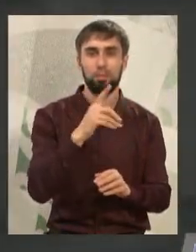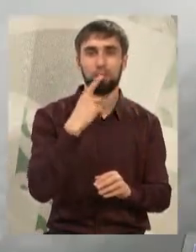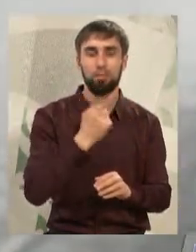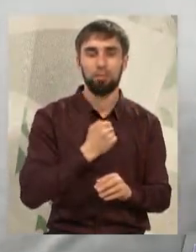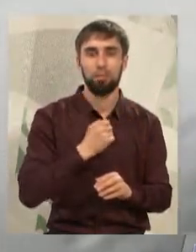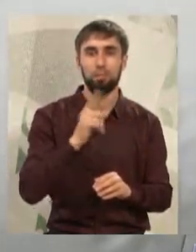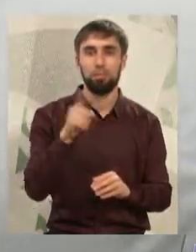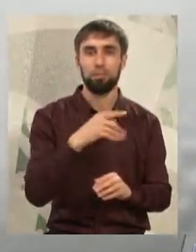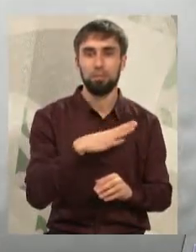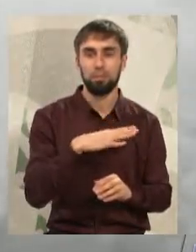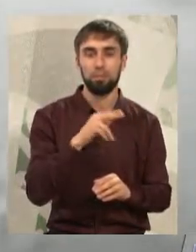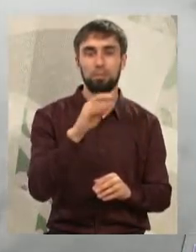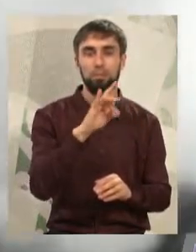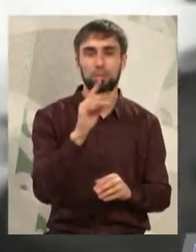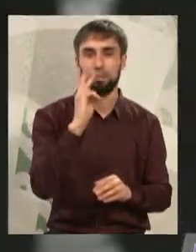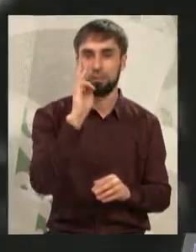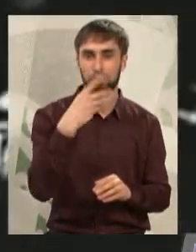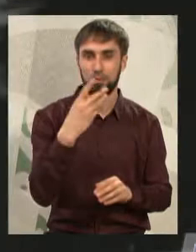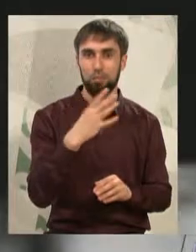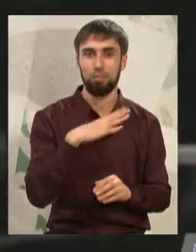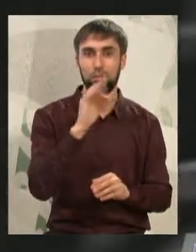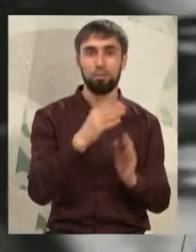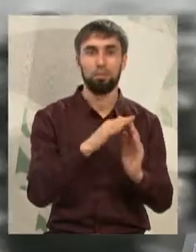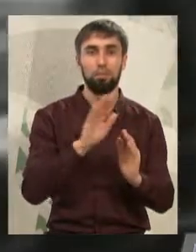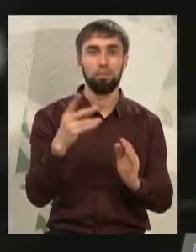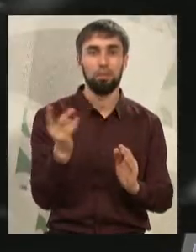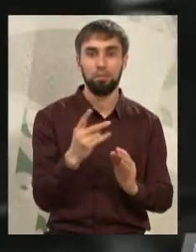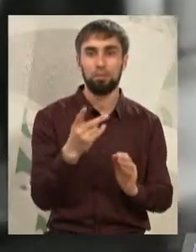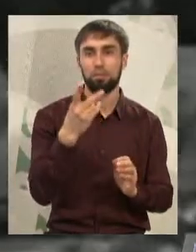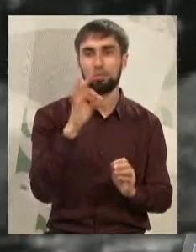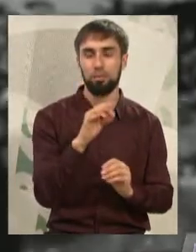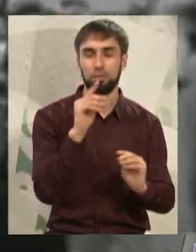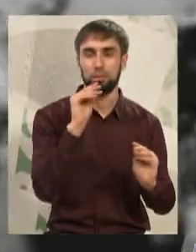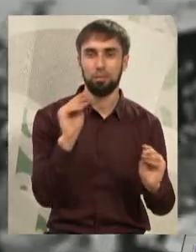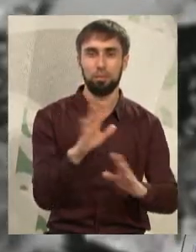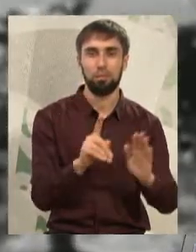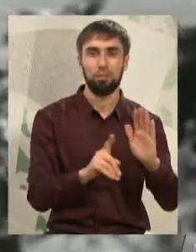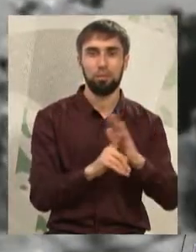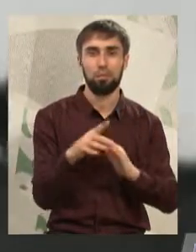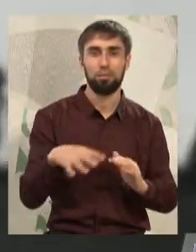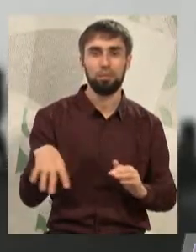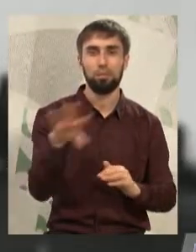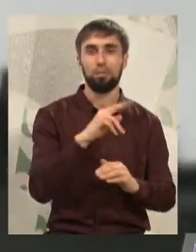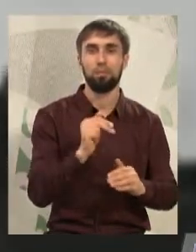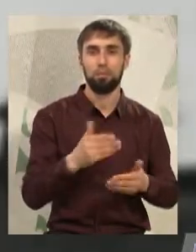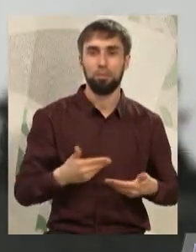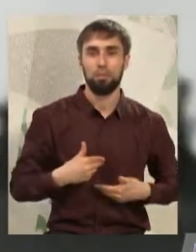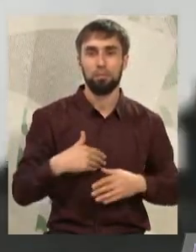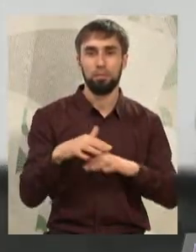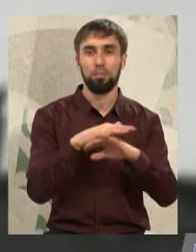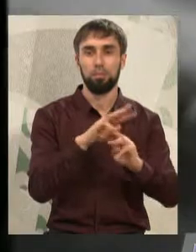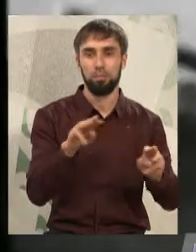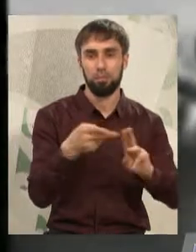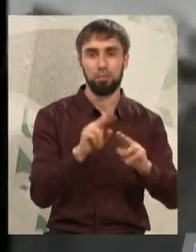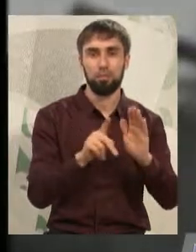в армию. Через 3 года Якуб, благополучно отслужив, должен был вернуться домой. Но в его жизнь, как и в жизни миллиона советских граждан,